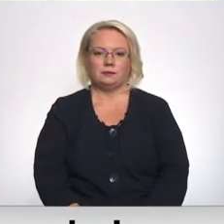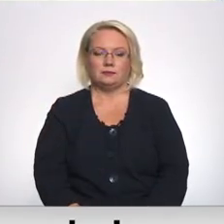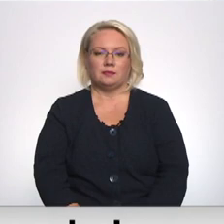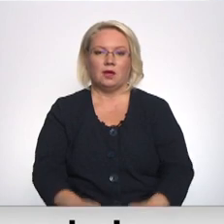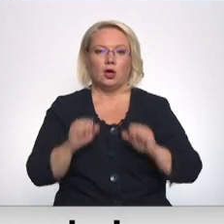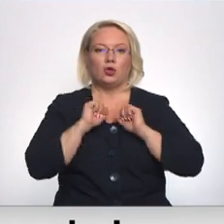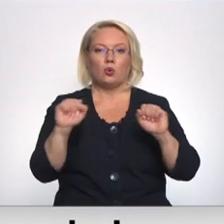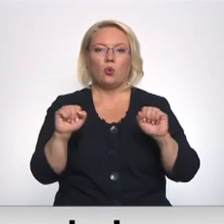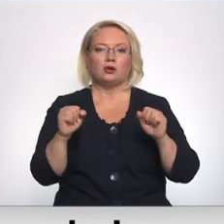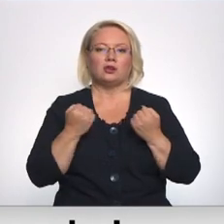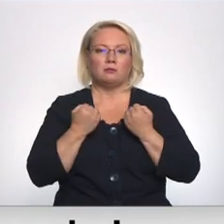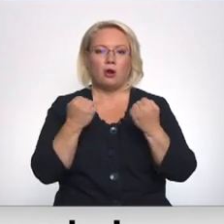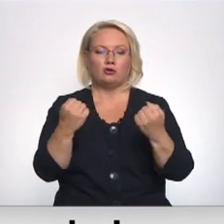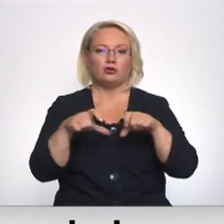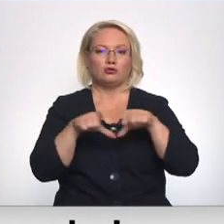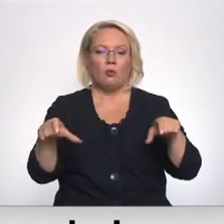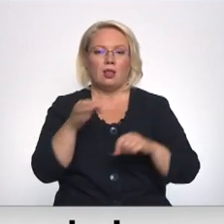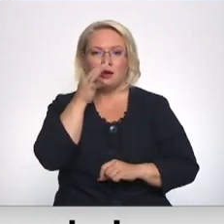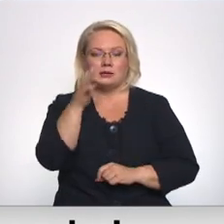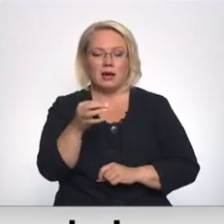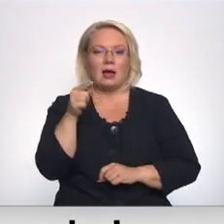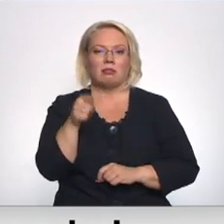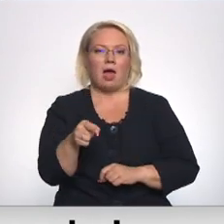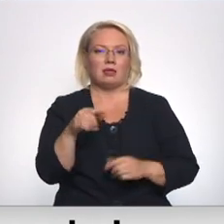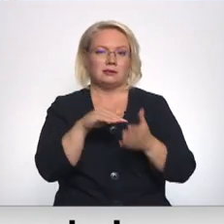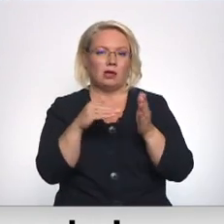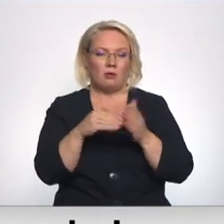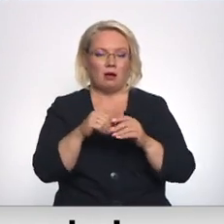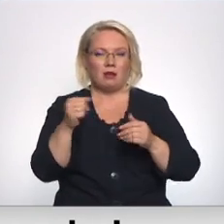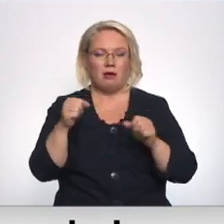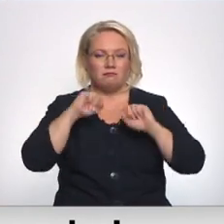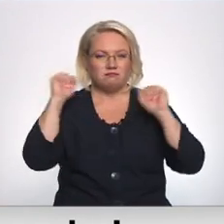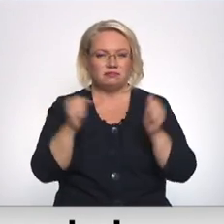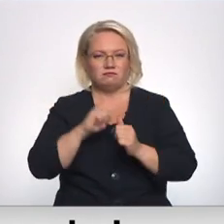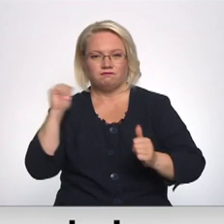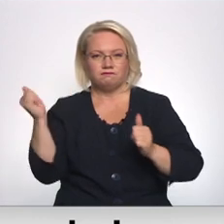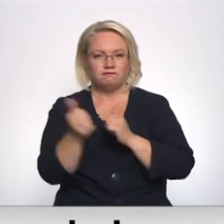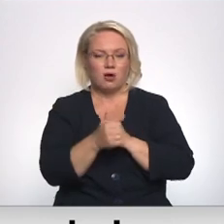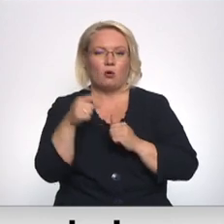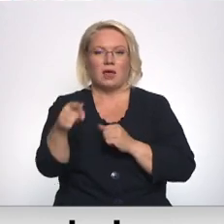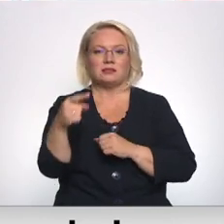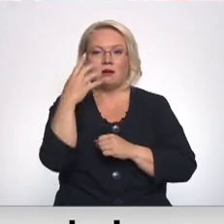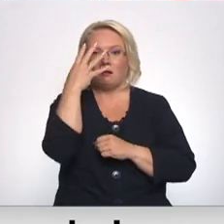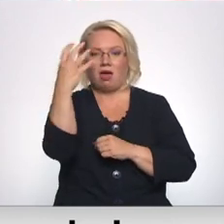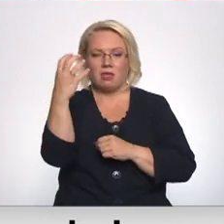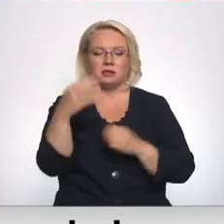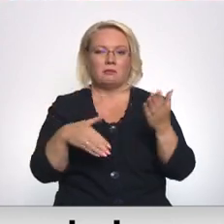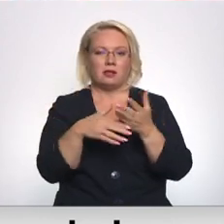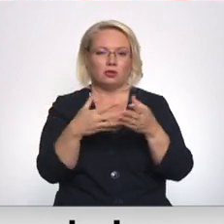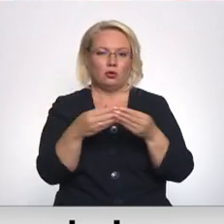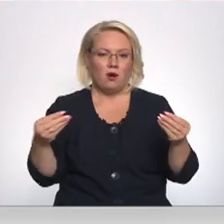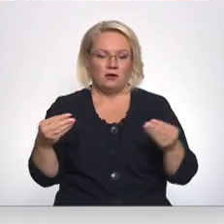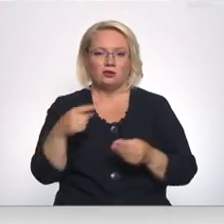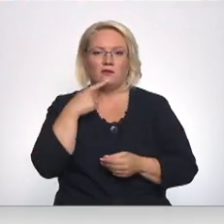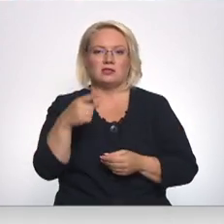Drošas braukšanas skolā mums stāsta, ka tieši šādas situācijas vidējā ātruma radars palīdzēs novērst. Bīstamākie manevri ir